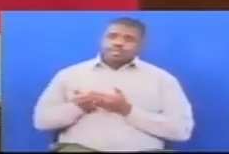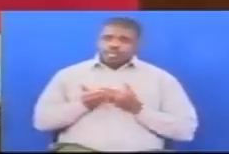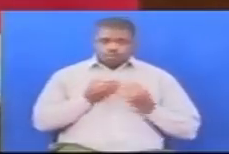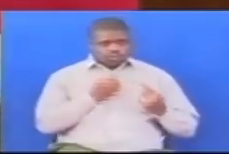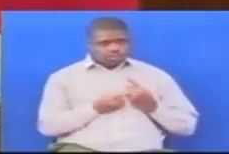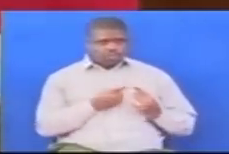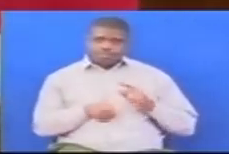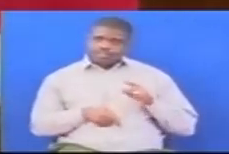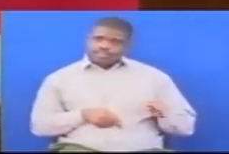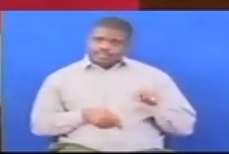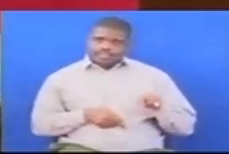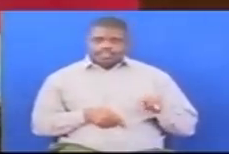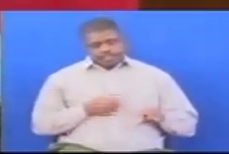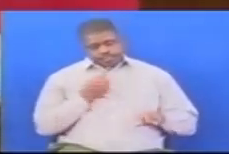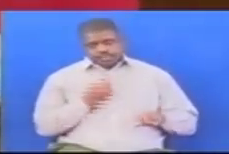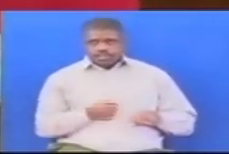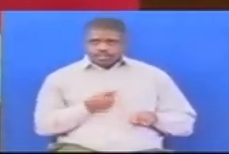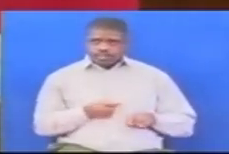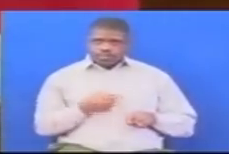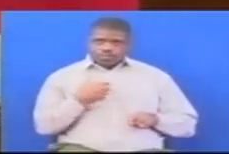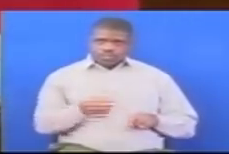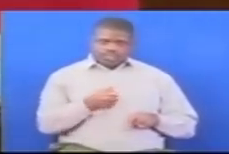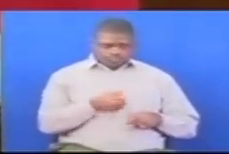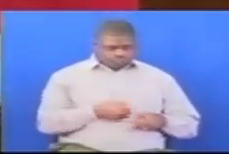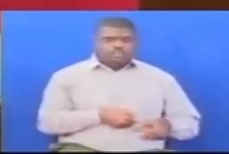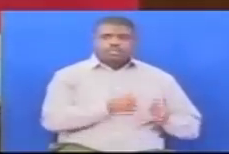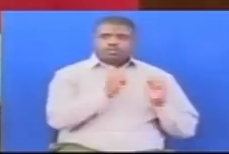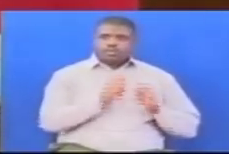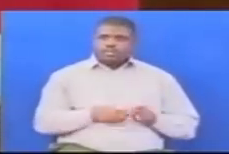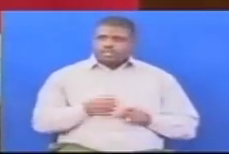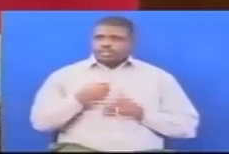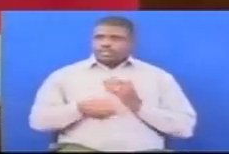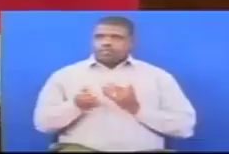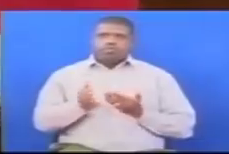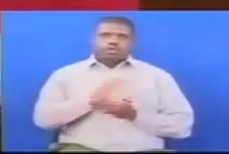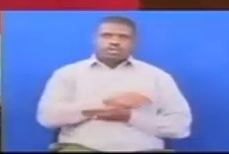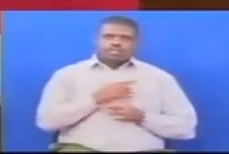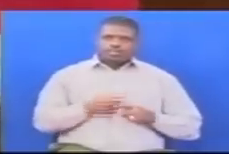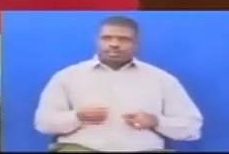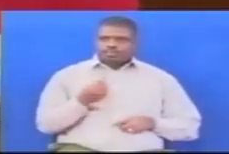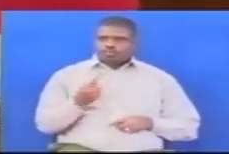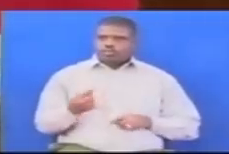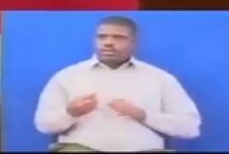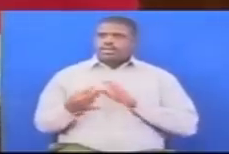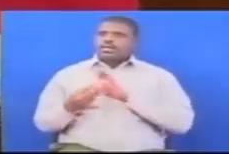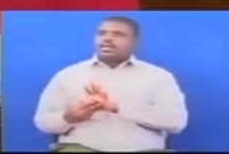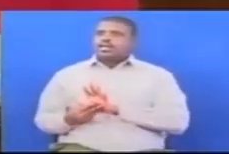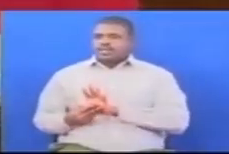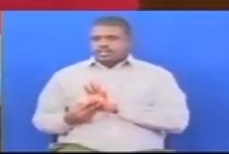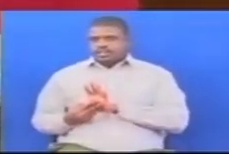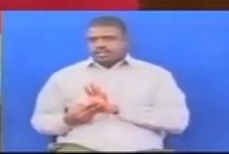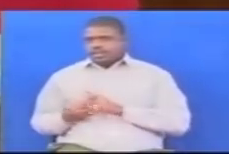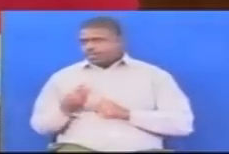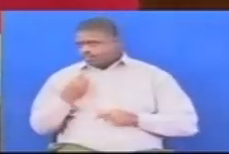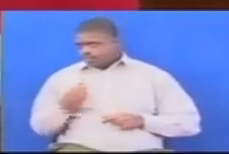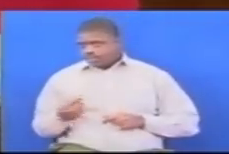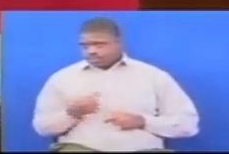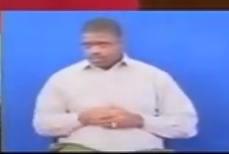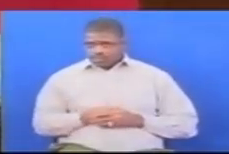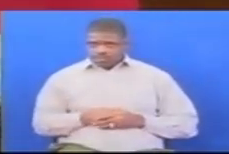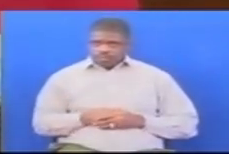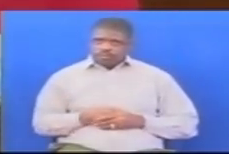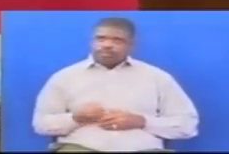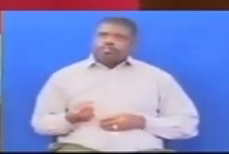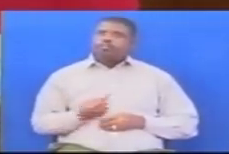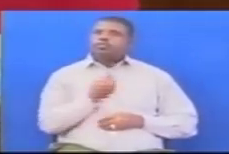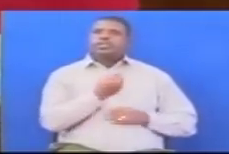hili limesemwa na mheshimiwa waziri mwenyewe kwenye ukurasa wa 108 wa hotuba yake. Amesema moja